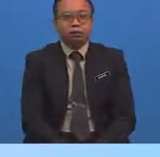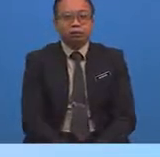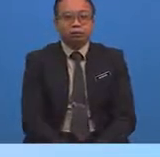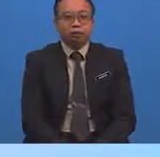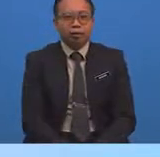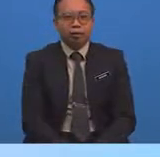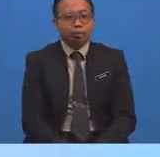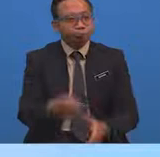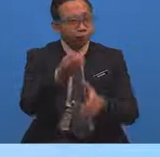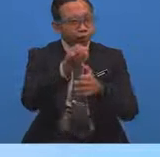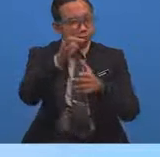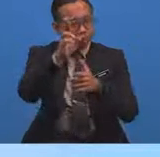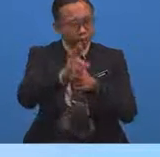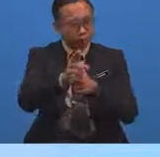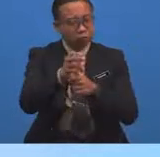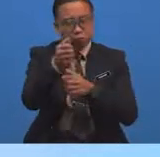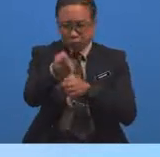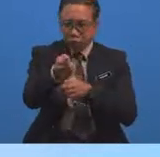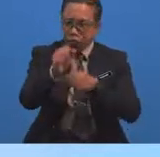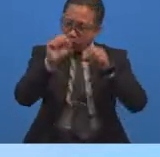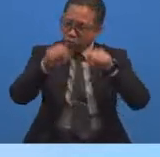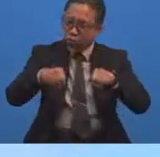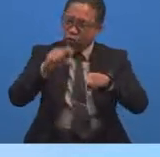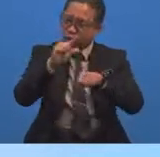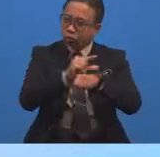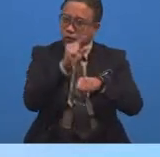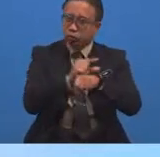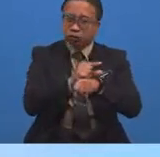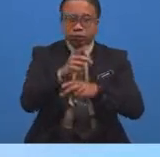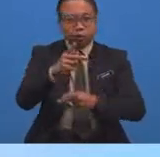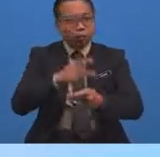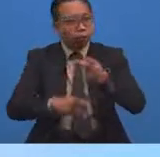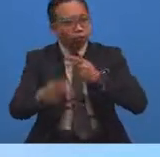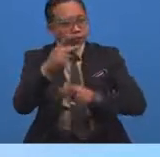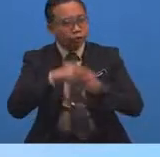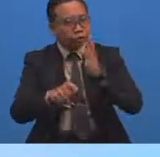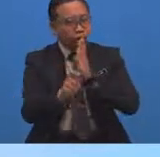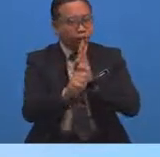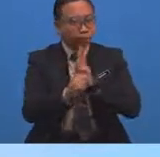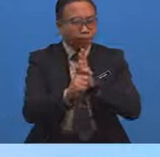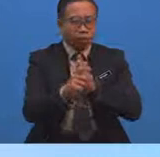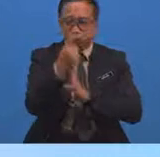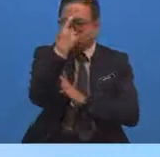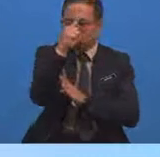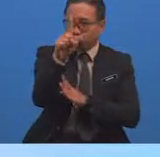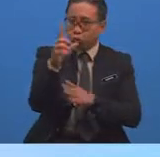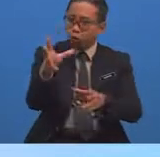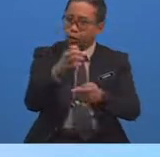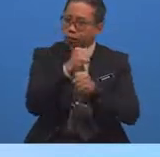atau kamu boleh menggunakan proses penambahan untuk